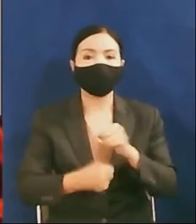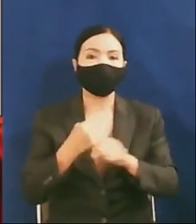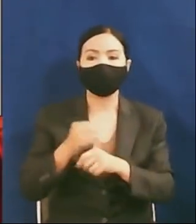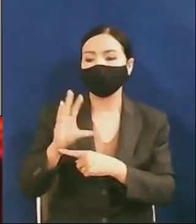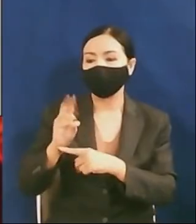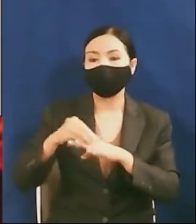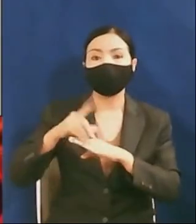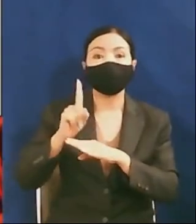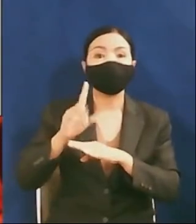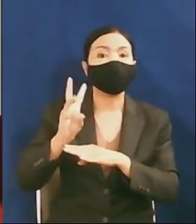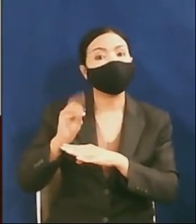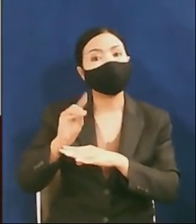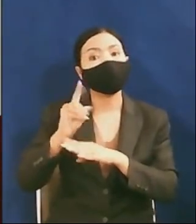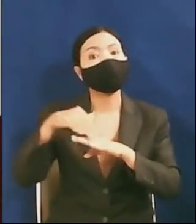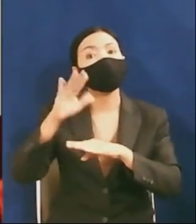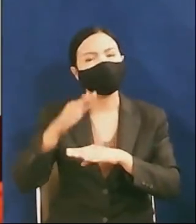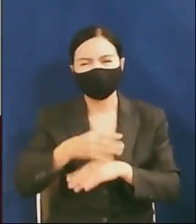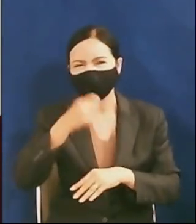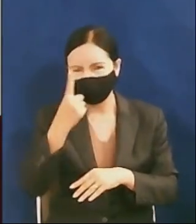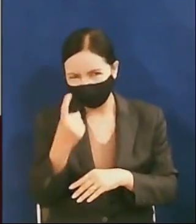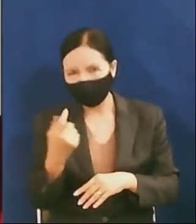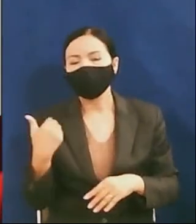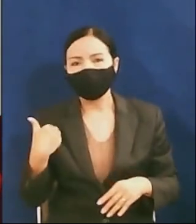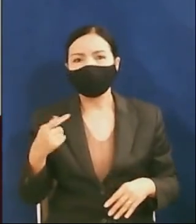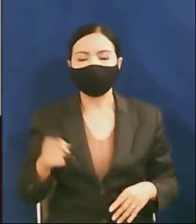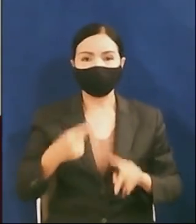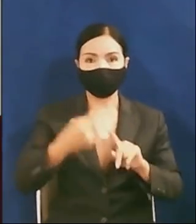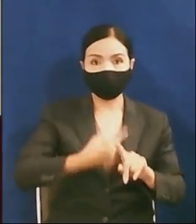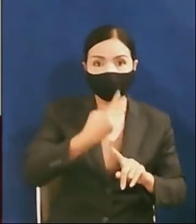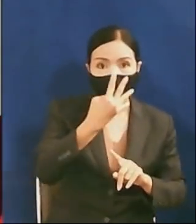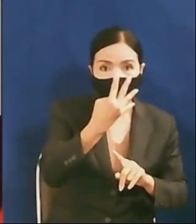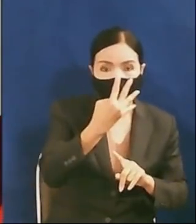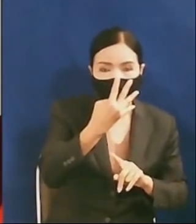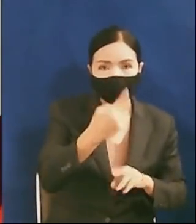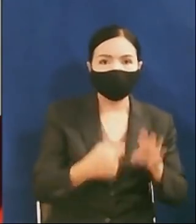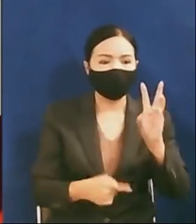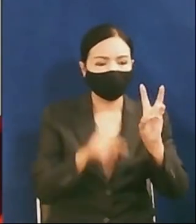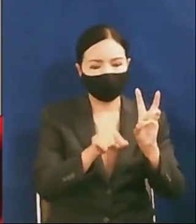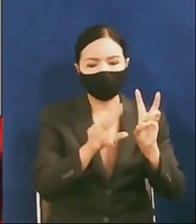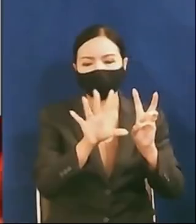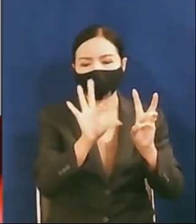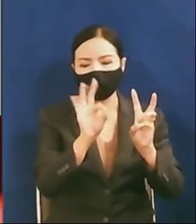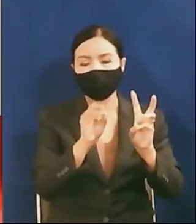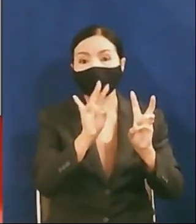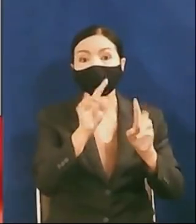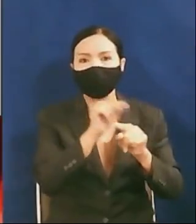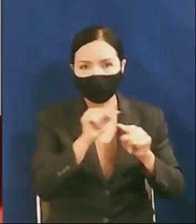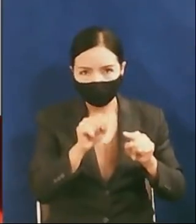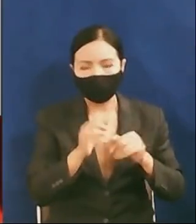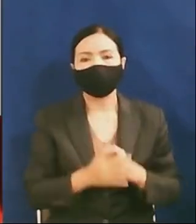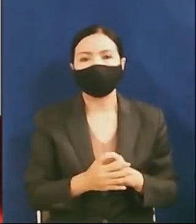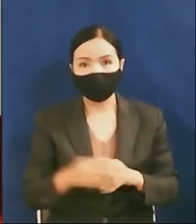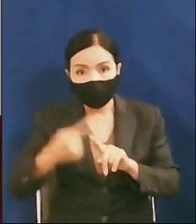นมาเนี่ยนะครับเป็นต้นไปเนี่ยนะครับปรากฏว่าเดือนเมษายนเนี่ย 6.97% นะครับ